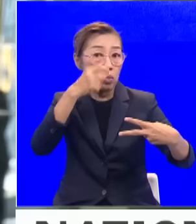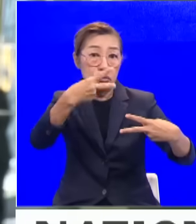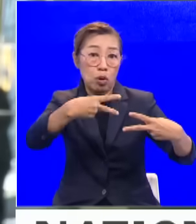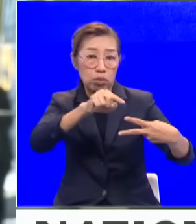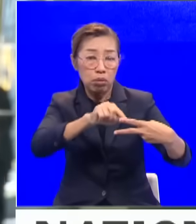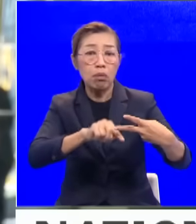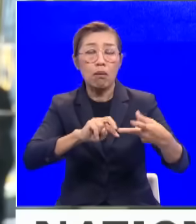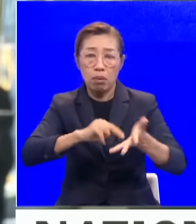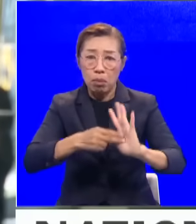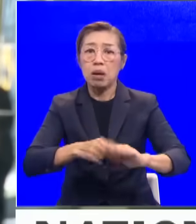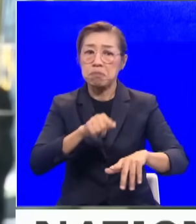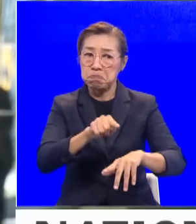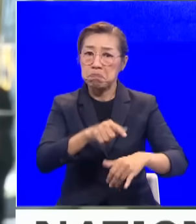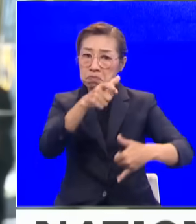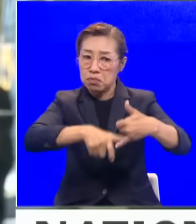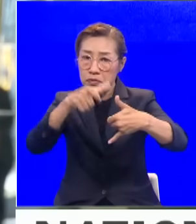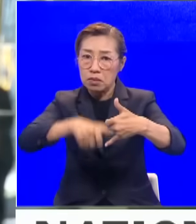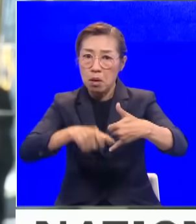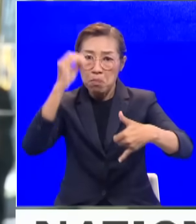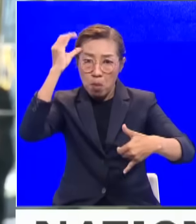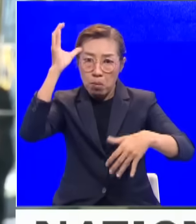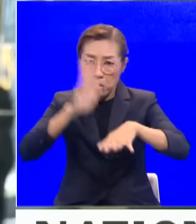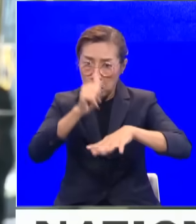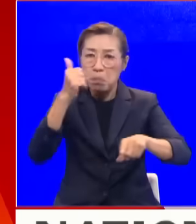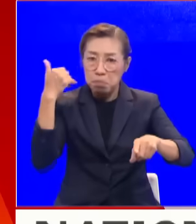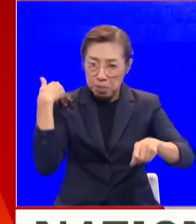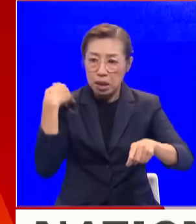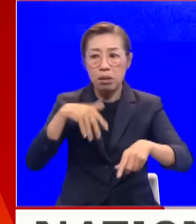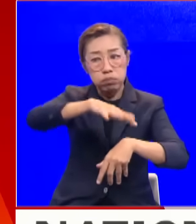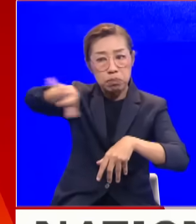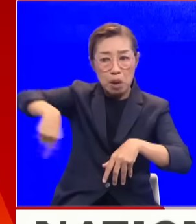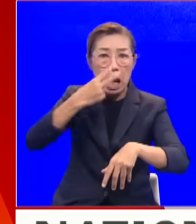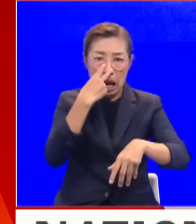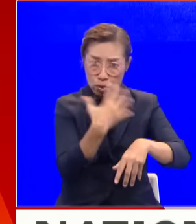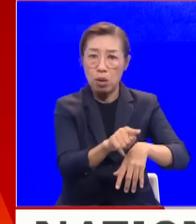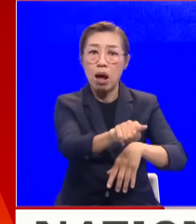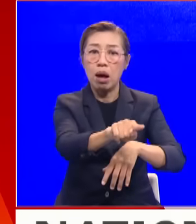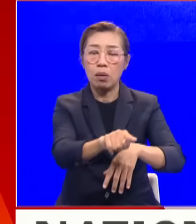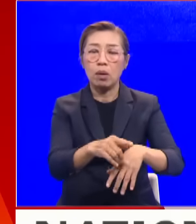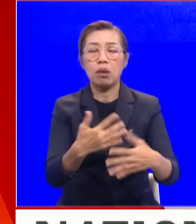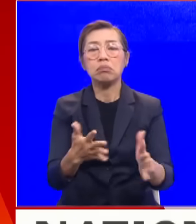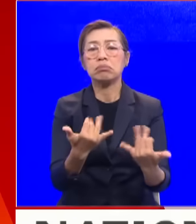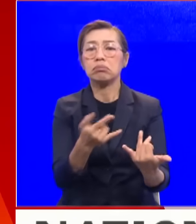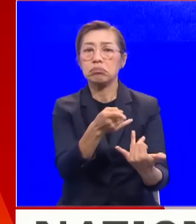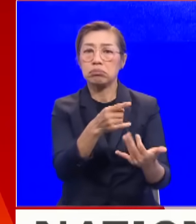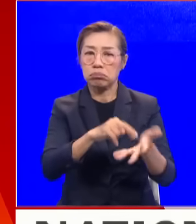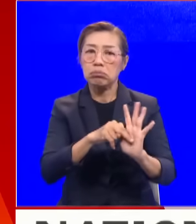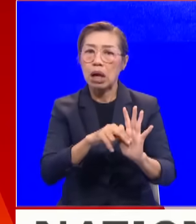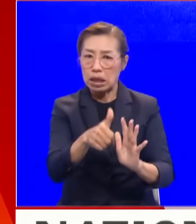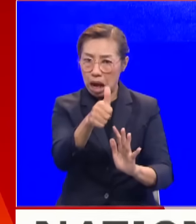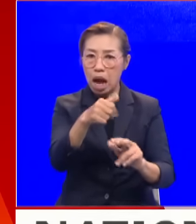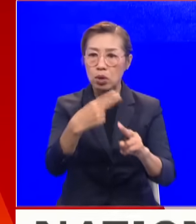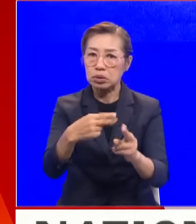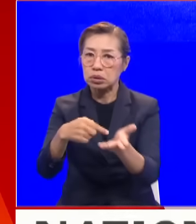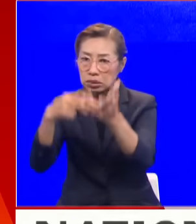บุคคลที่มีคุณสมบัติมีความรู้ความสามารถเป็นที่ประจักษ์นะครับเพราะฉะนั้นก็อยู่ที่พรรคเพื่อไทยจะ